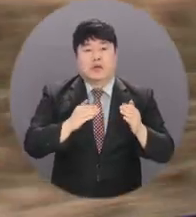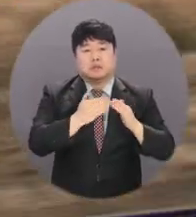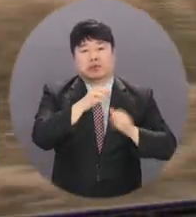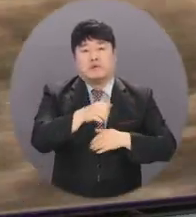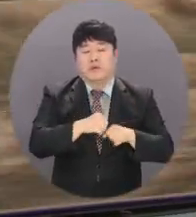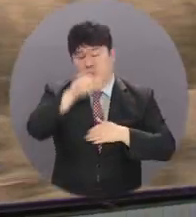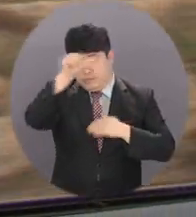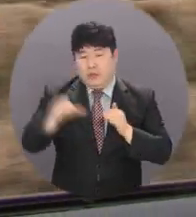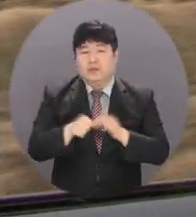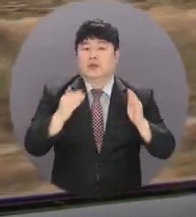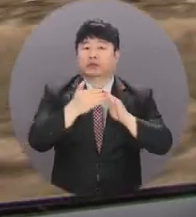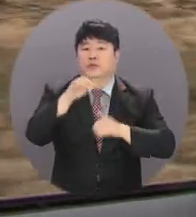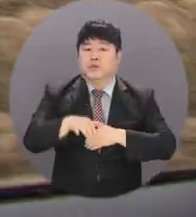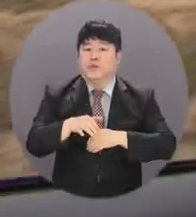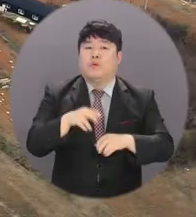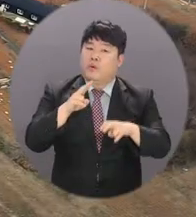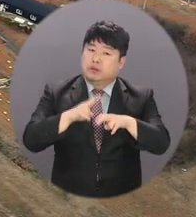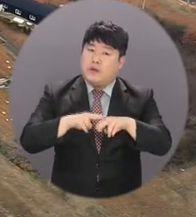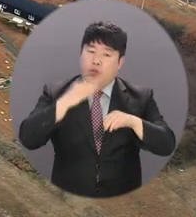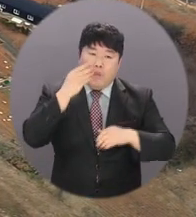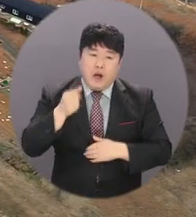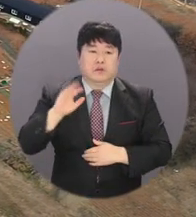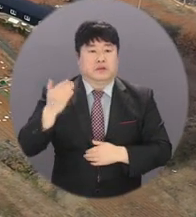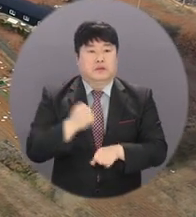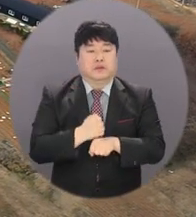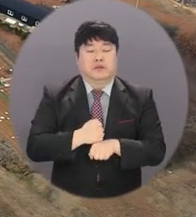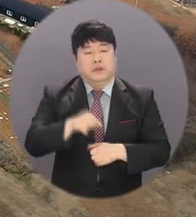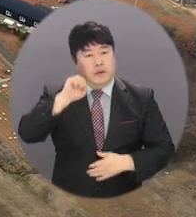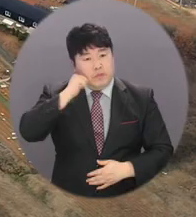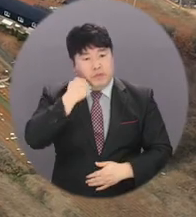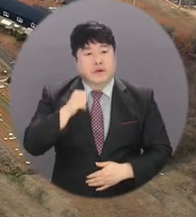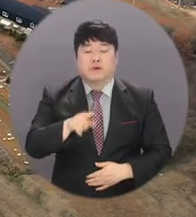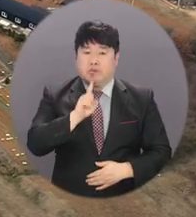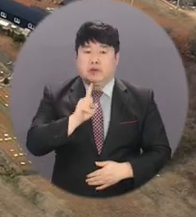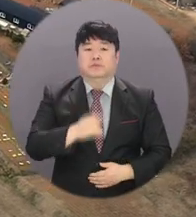광주형 평생주택단지로 자리매김하기 힘들 거라는 지적도 나오고 있습니다. MBC 뉴스 이계상입니다.